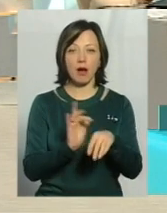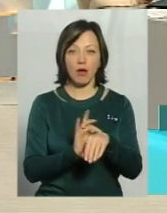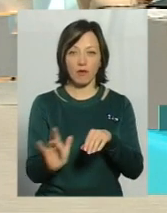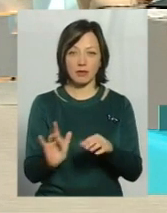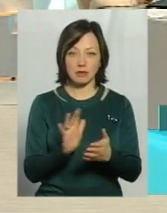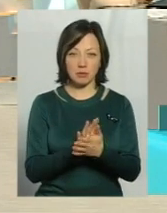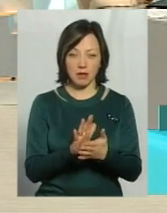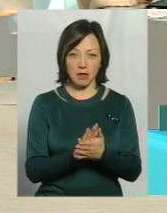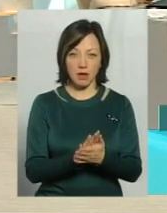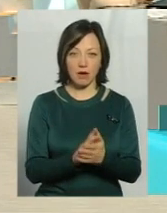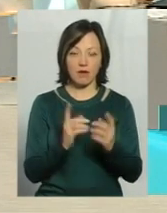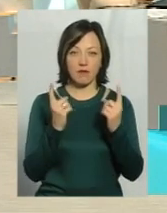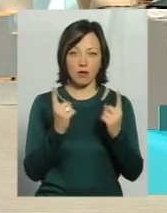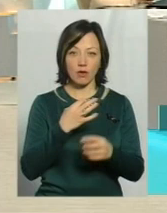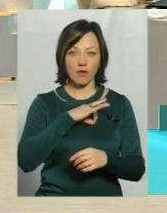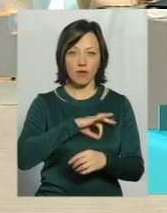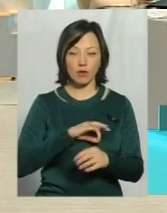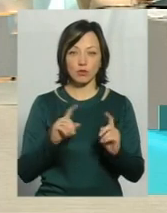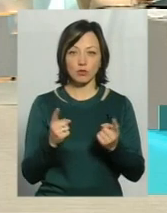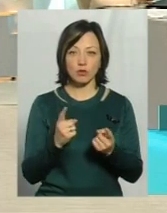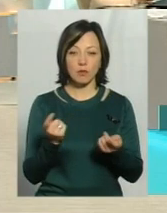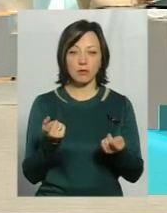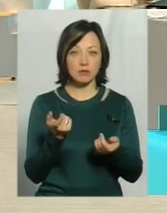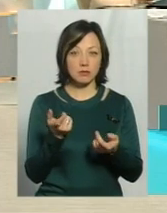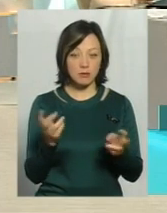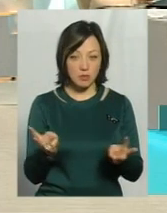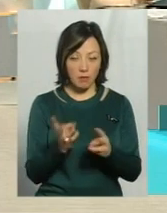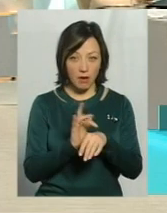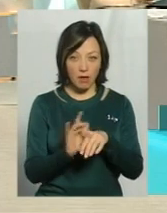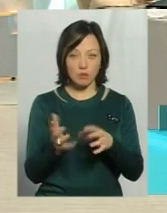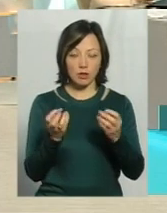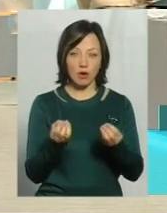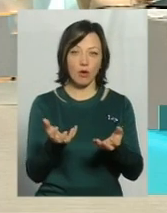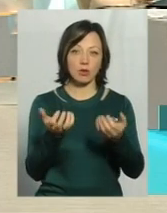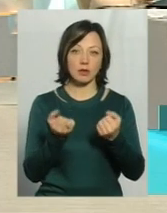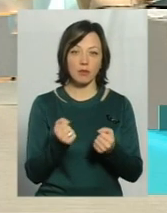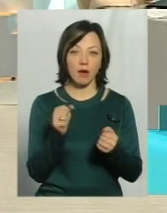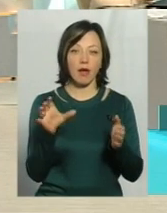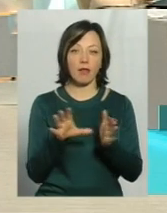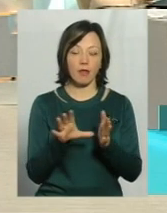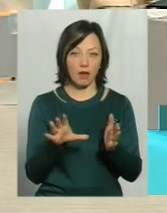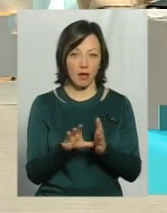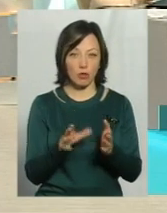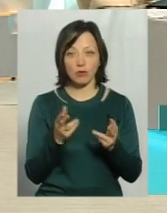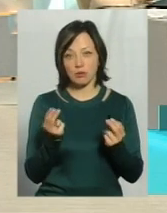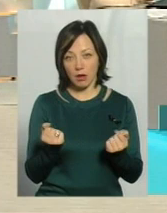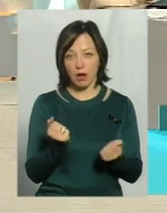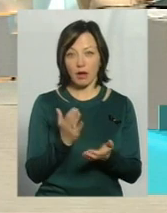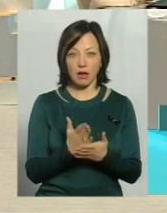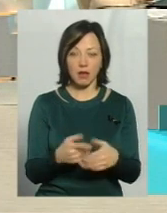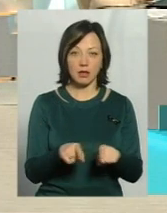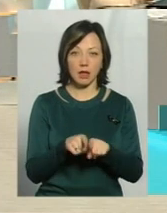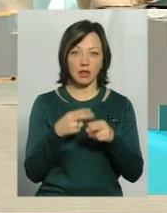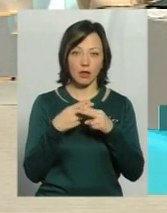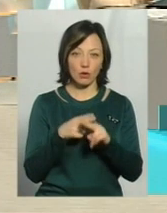будемо мати дуже велику вигоду, тому що мало того, що ми його спалимо, то ще отримаємо електроенергію. Так, да, є такі